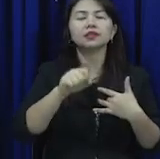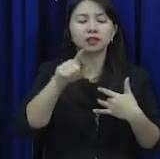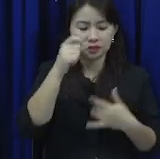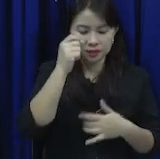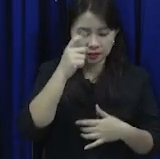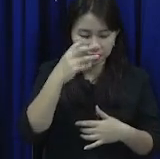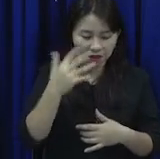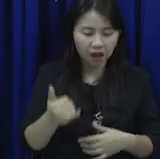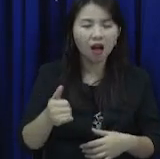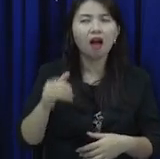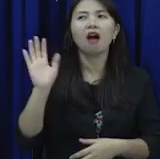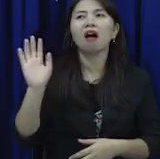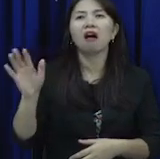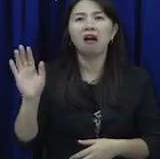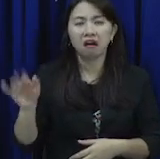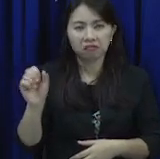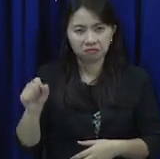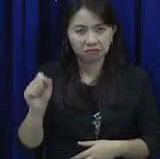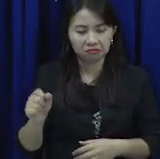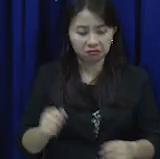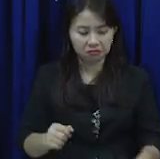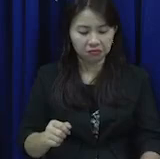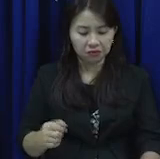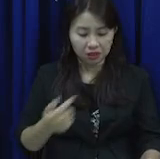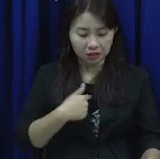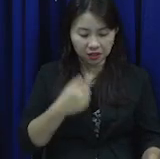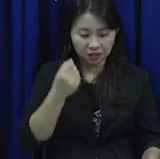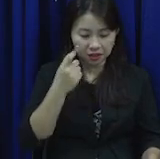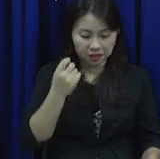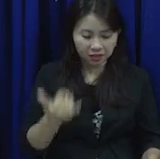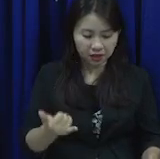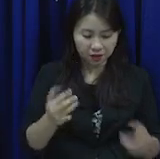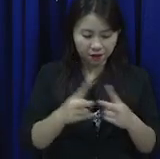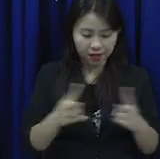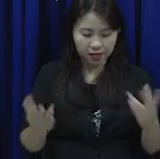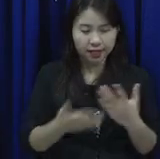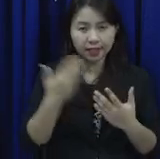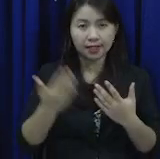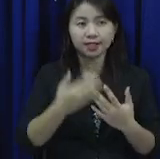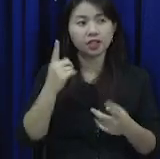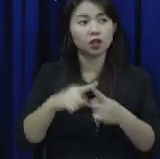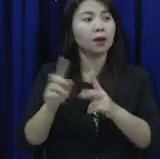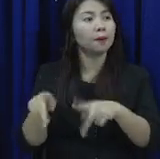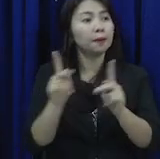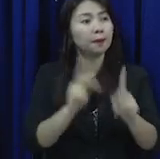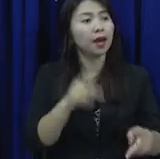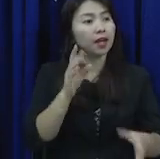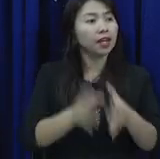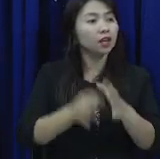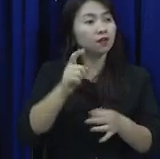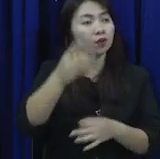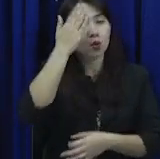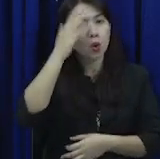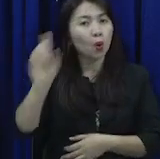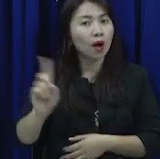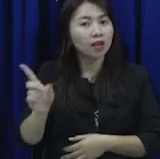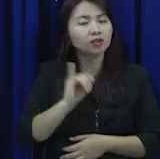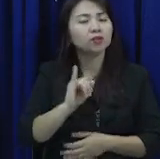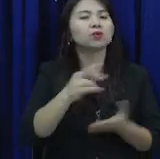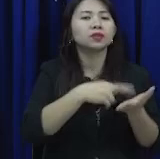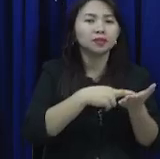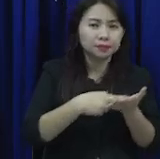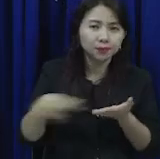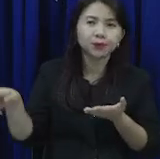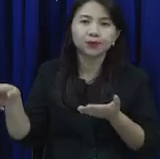ito sa Purpose ko mas madaling mag-cut kapag alam mo kung ano yung tatanggalin mo tama sir Jo yeah that's right Tama yun